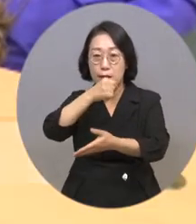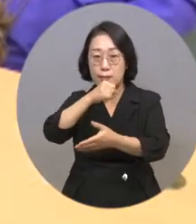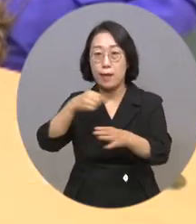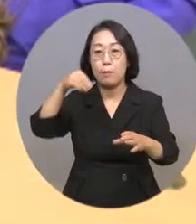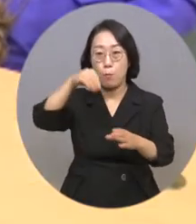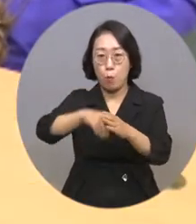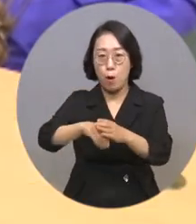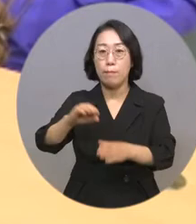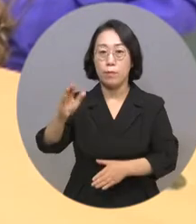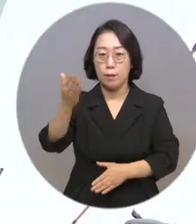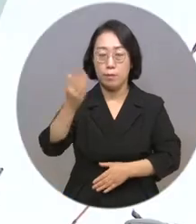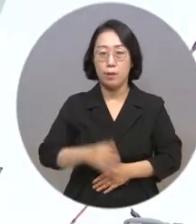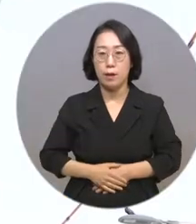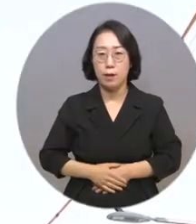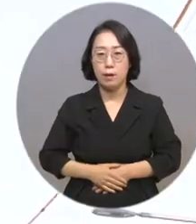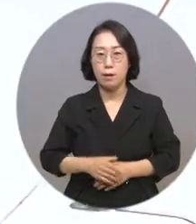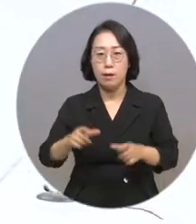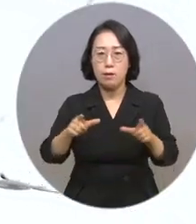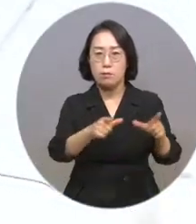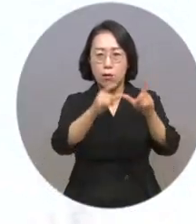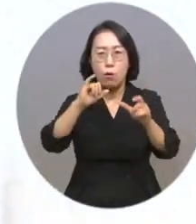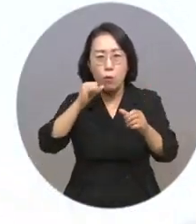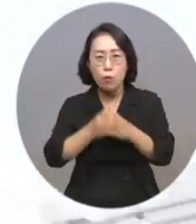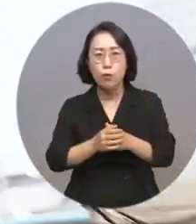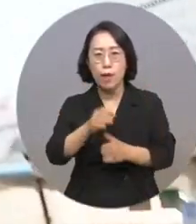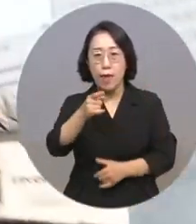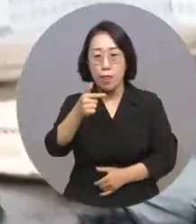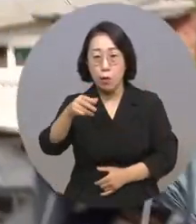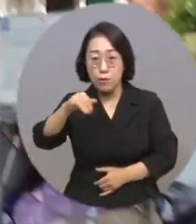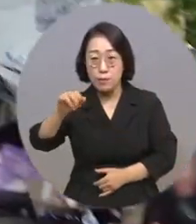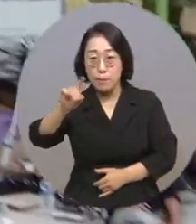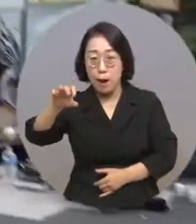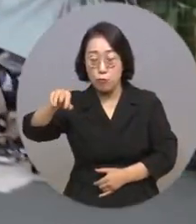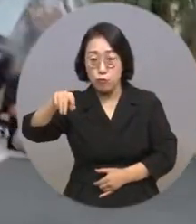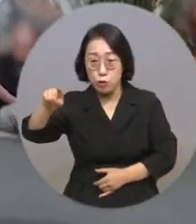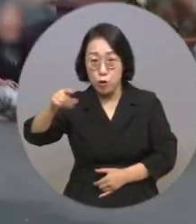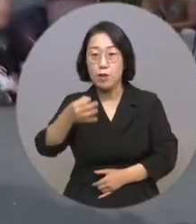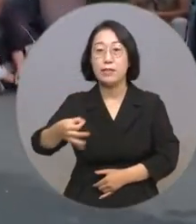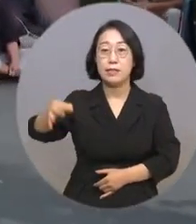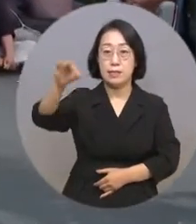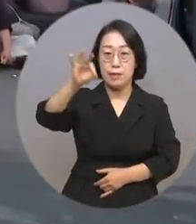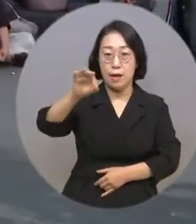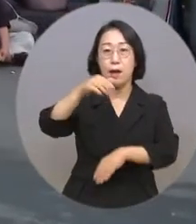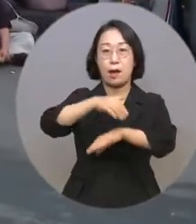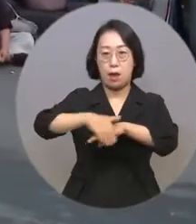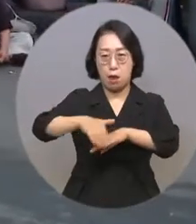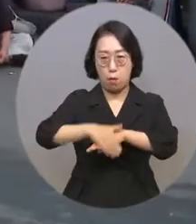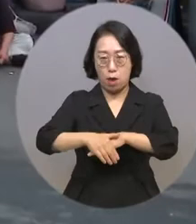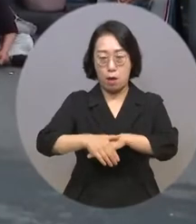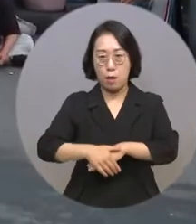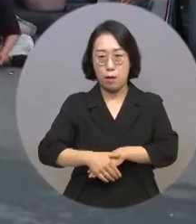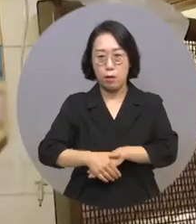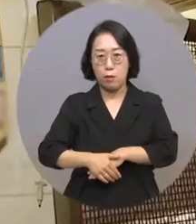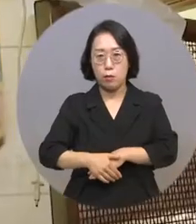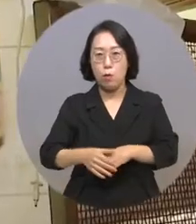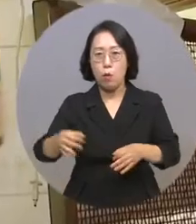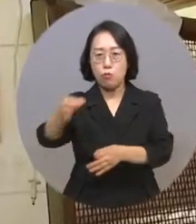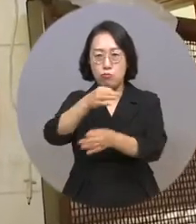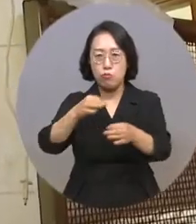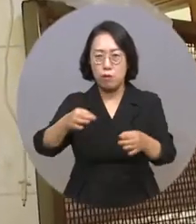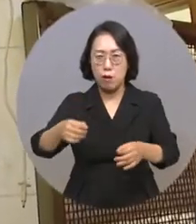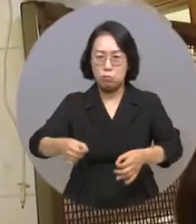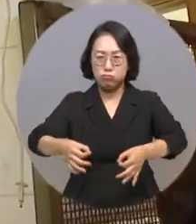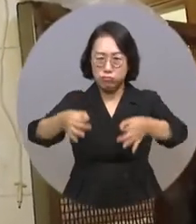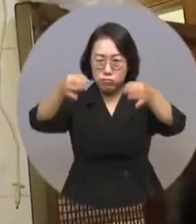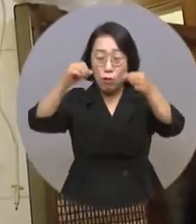했습니다. 저소득층을 위한 에너지 바우처 인상도 검토하기로 했습니다. 이를 통해 고물가로 어려움을 겪는